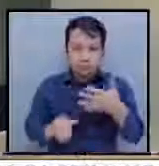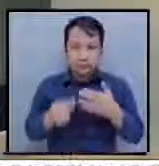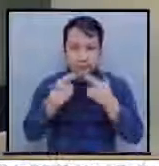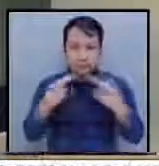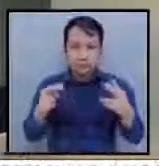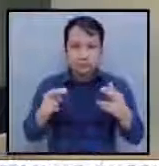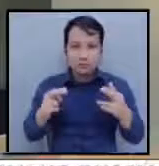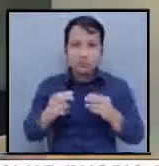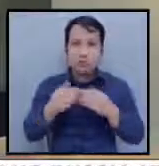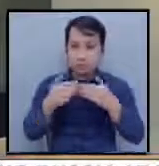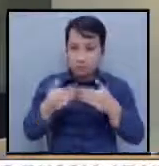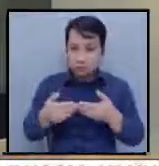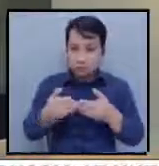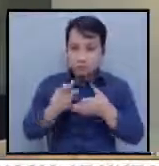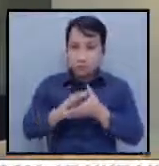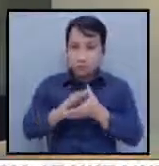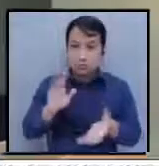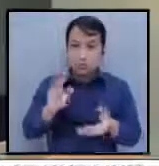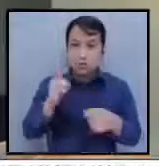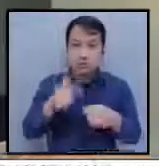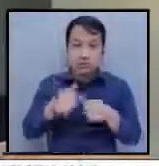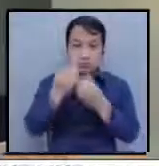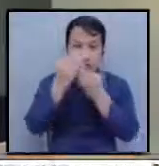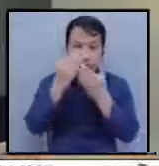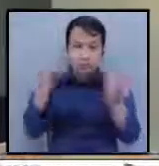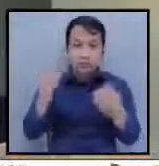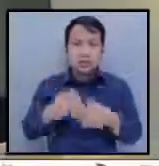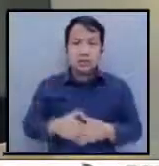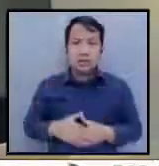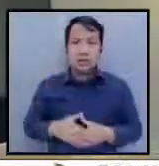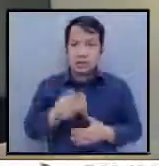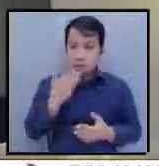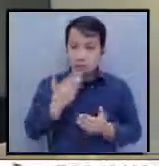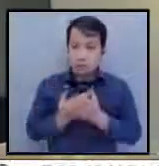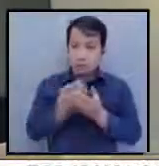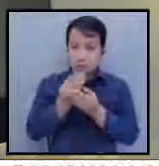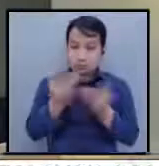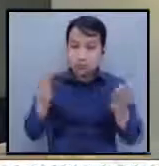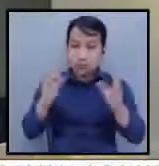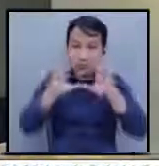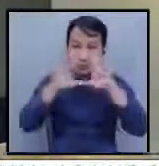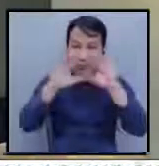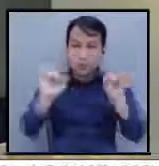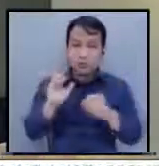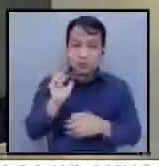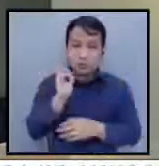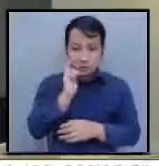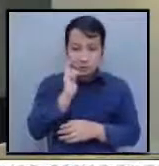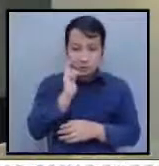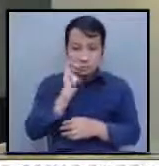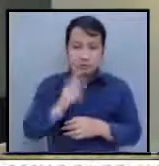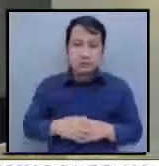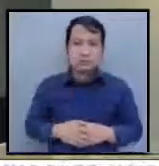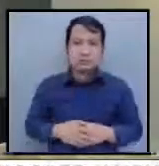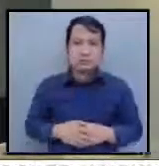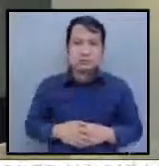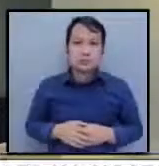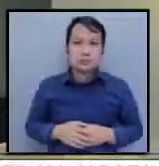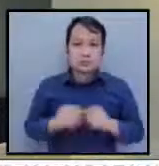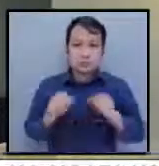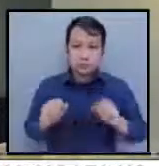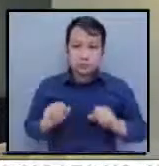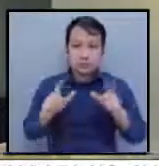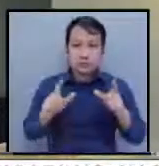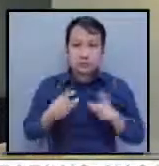Kita na patuloy na pagtaas ng presyo ng langisa. May good news na hatid si Pangulong Rodrigo Duterte. Dahil simula sa